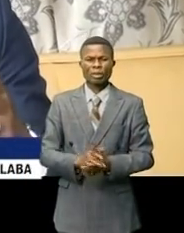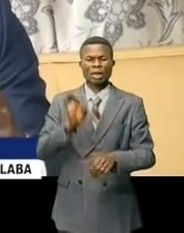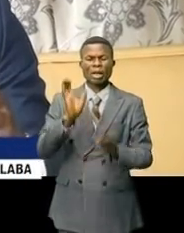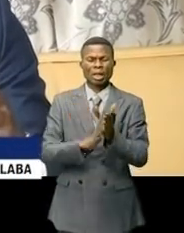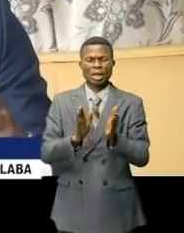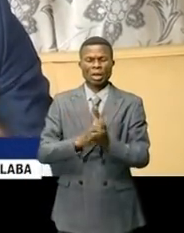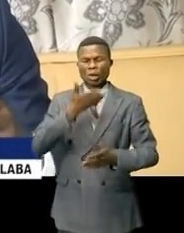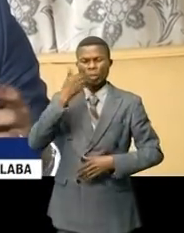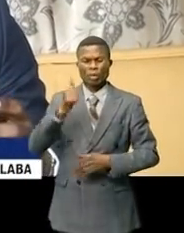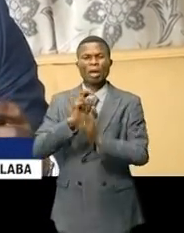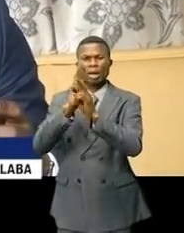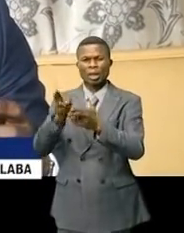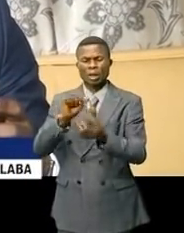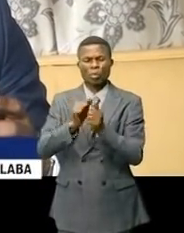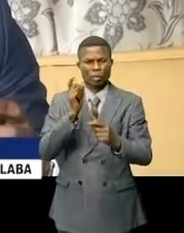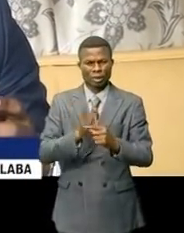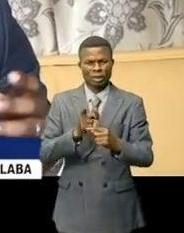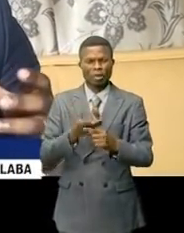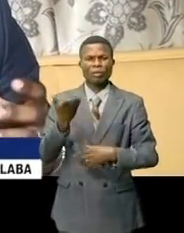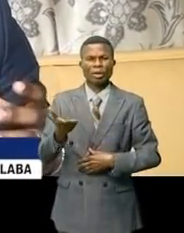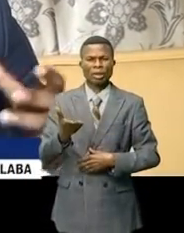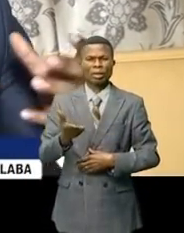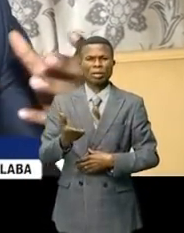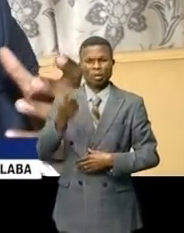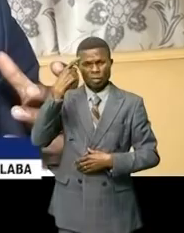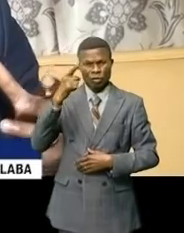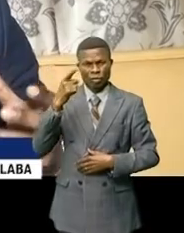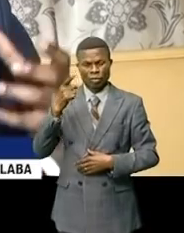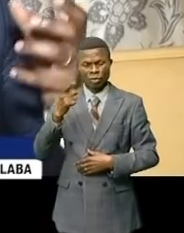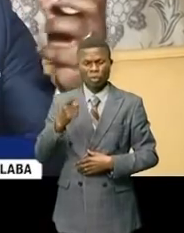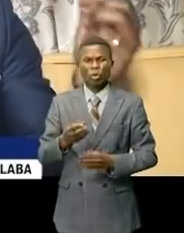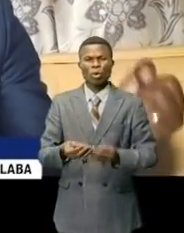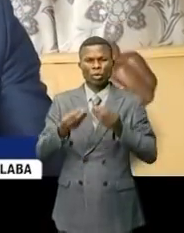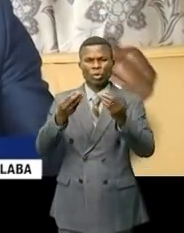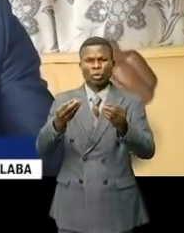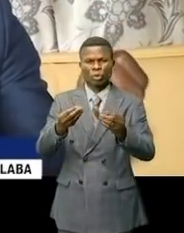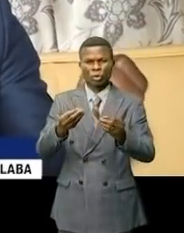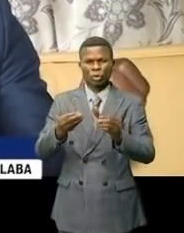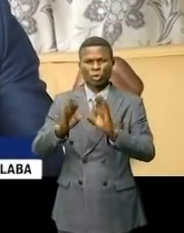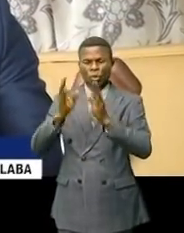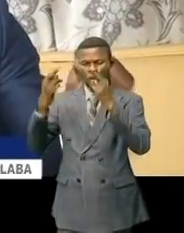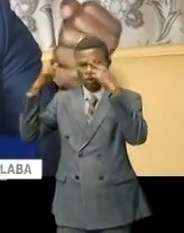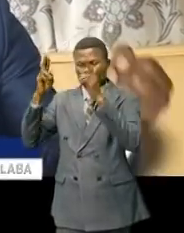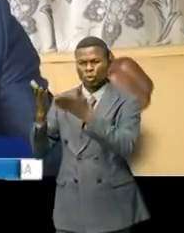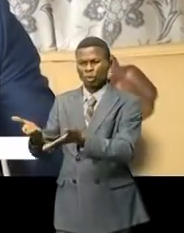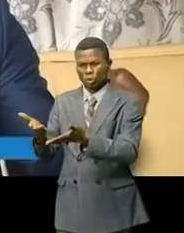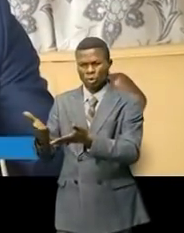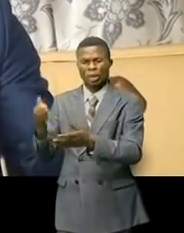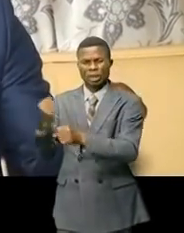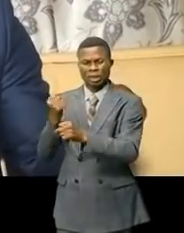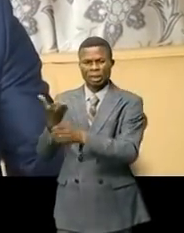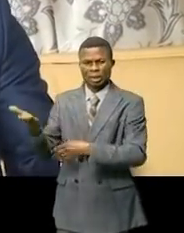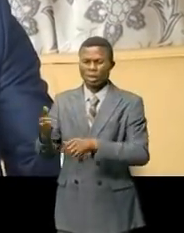réponse à cette difficulté pour m en face ceux qui ont réussi dans la vie et dans leur domaine